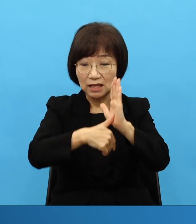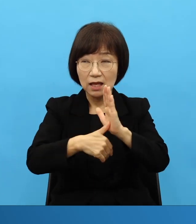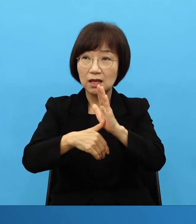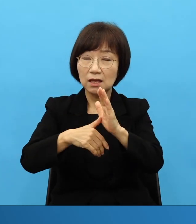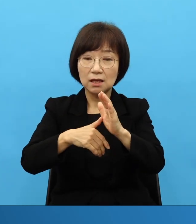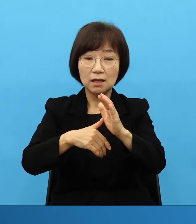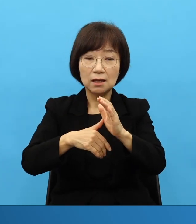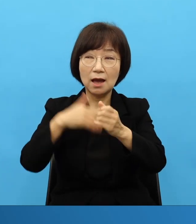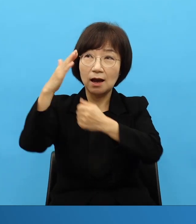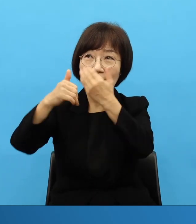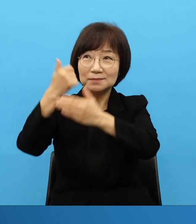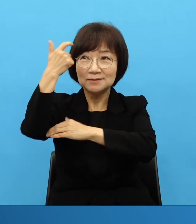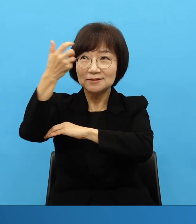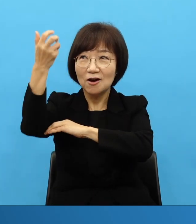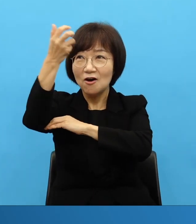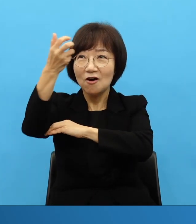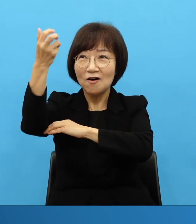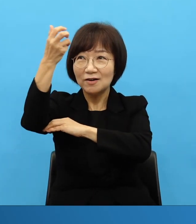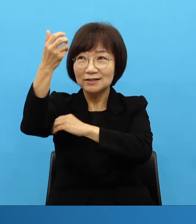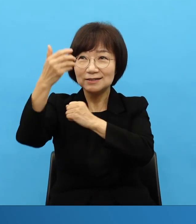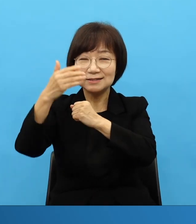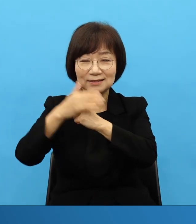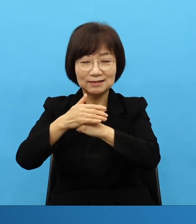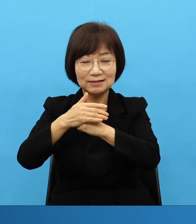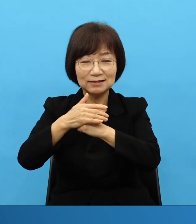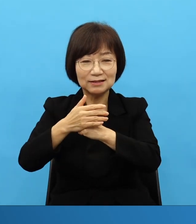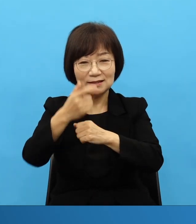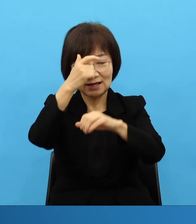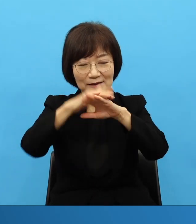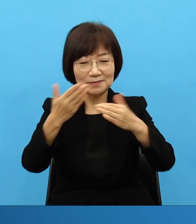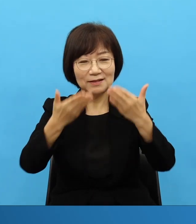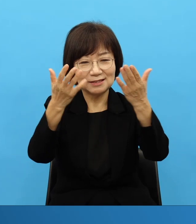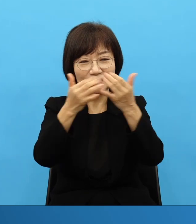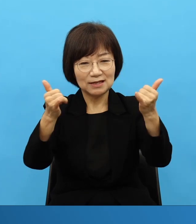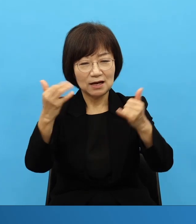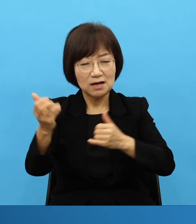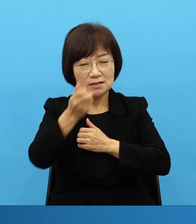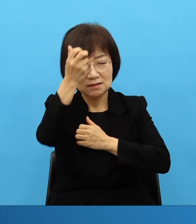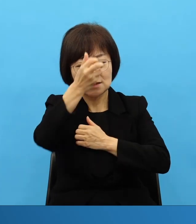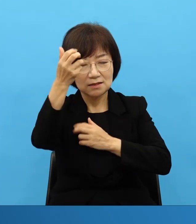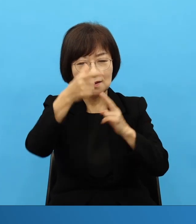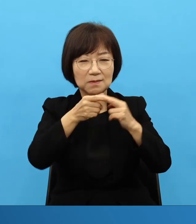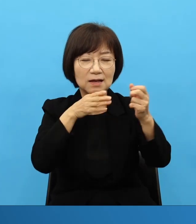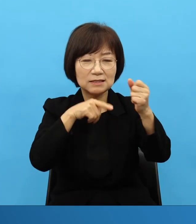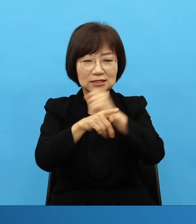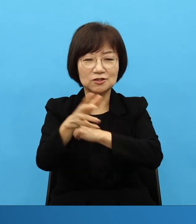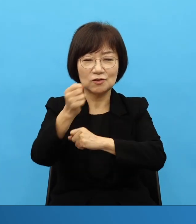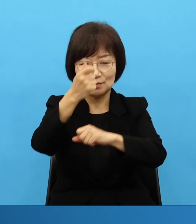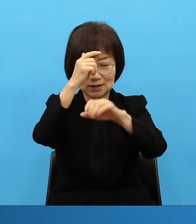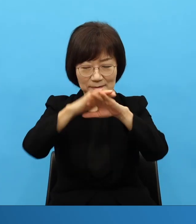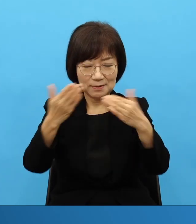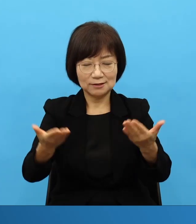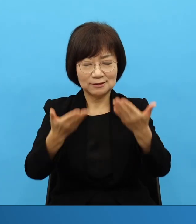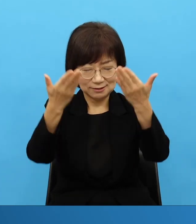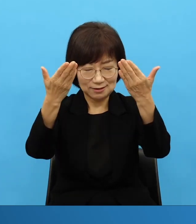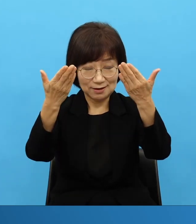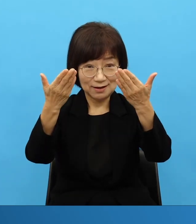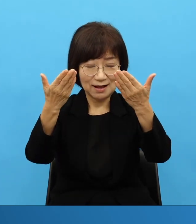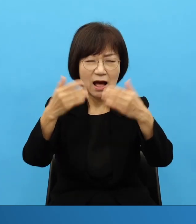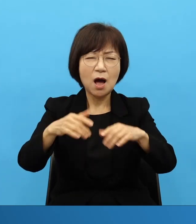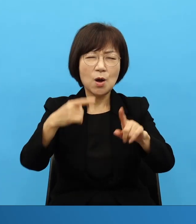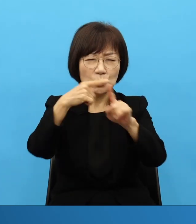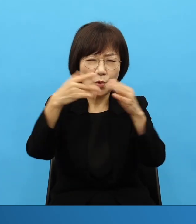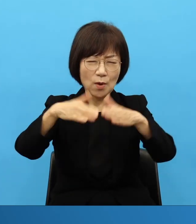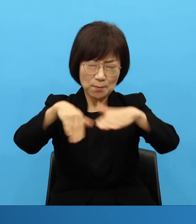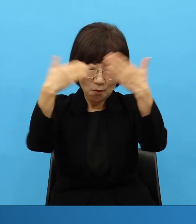신령과 진정으로 예배할지니라 이렇게 하죠. And that's why when we come to worship and sit down, we 모든 say, 교회에서 다 God 합니다. is spirit, and His worshipers must worship in 그 spirit and 말은 His truth.